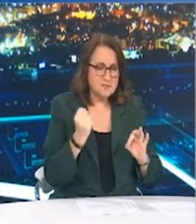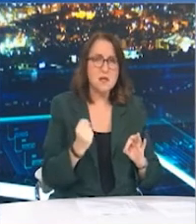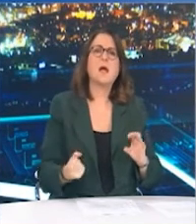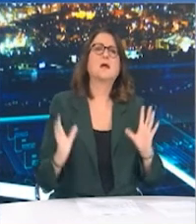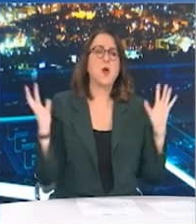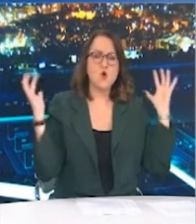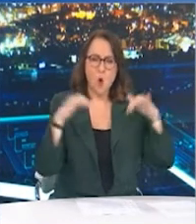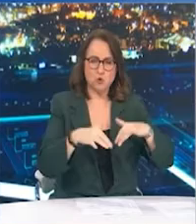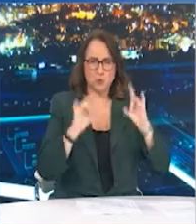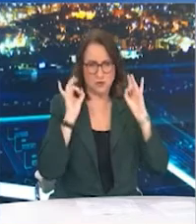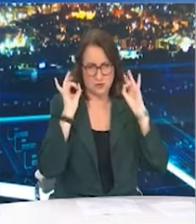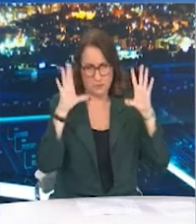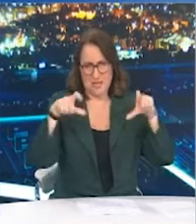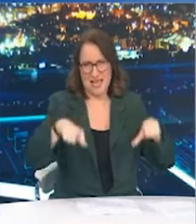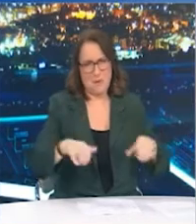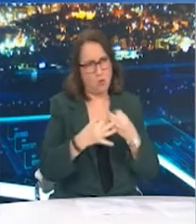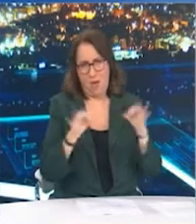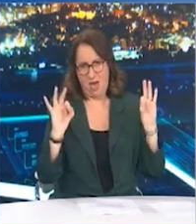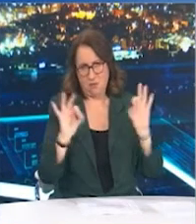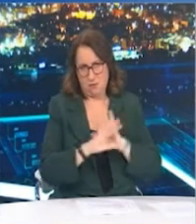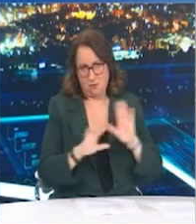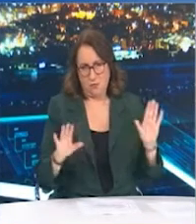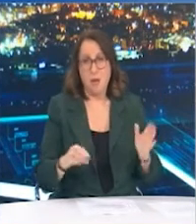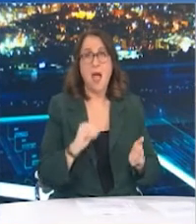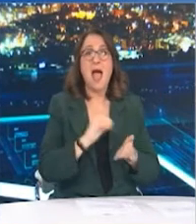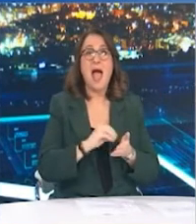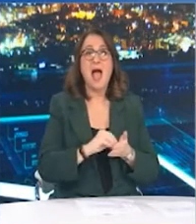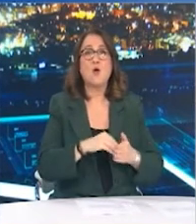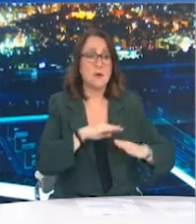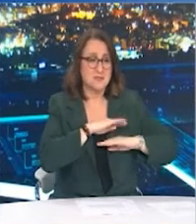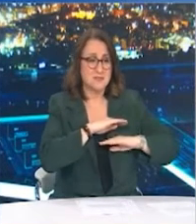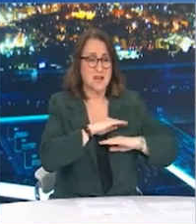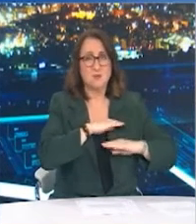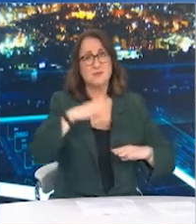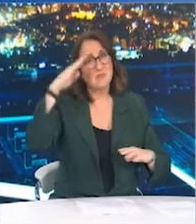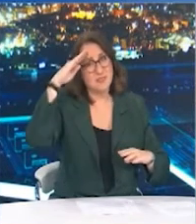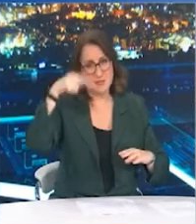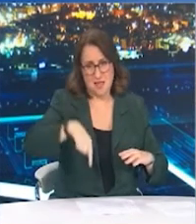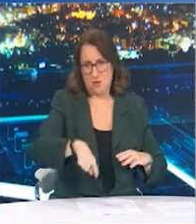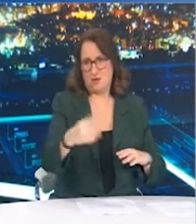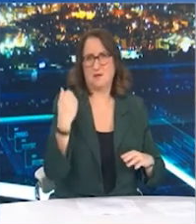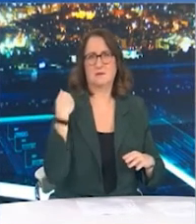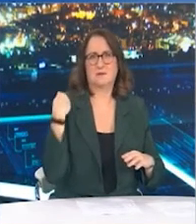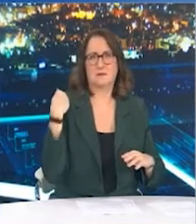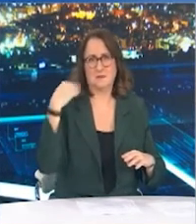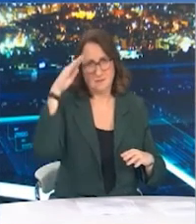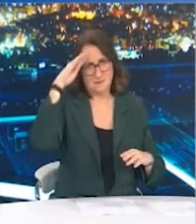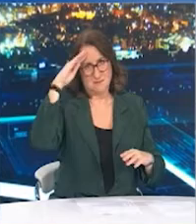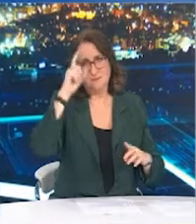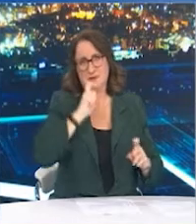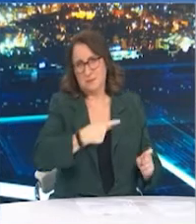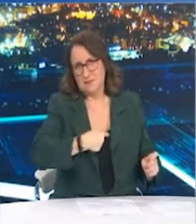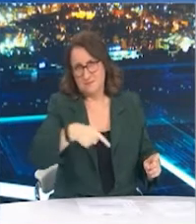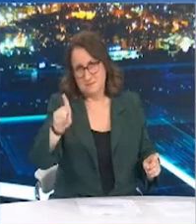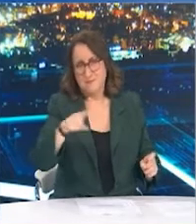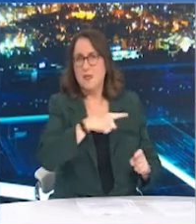όσον αφορά στους προς κατάταξη υπόχρεους στρατιωτικής θητείας με την 2021 ΑΕΣΟ, οι νεοσύλλεκτοι μπορούν κατά τη